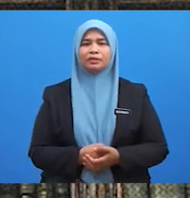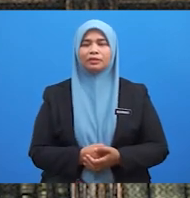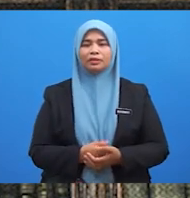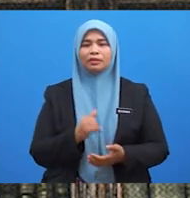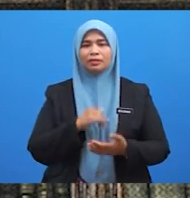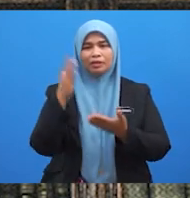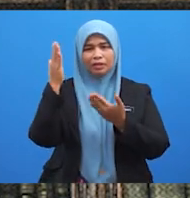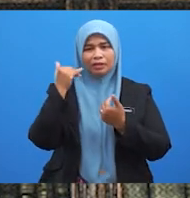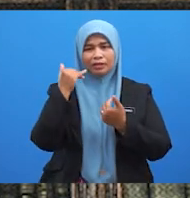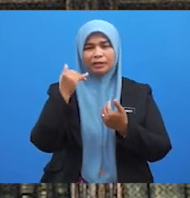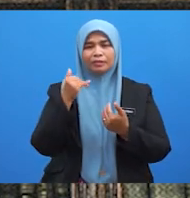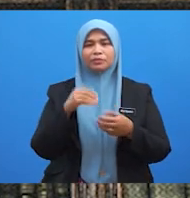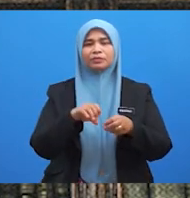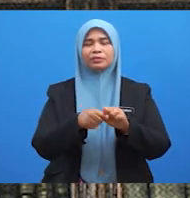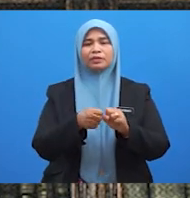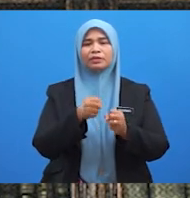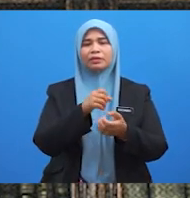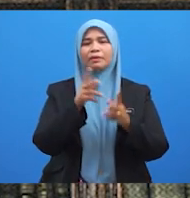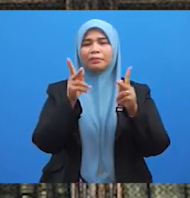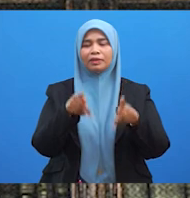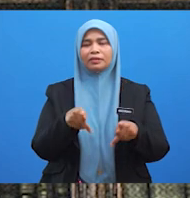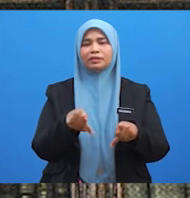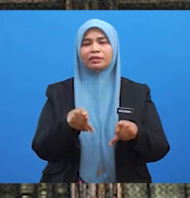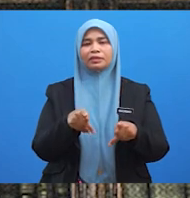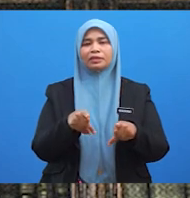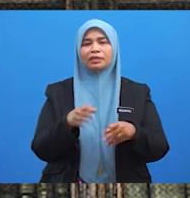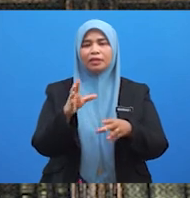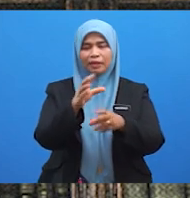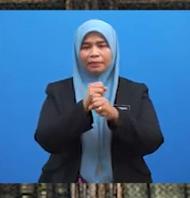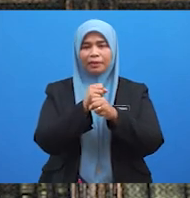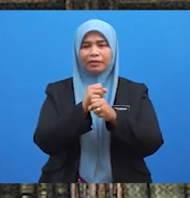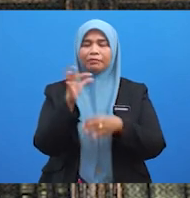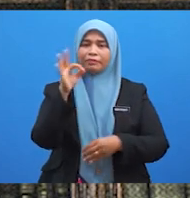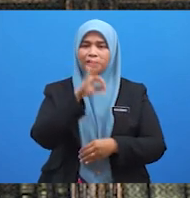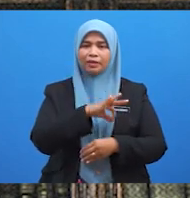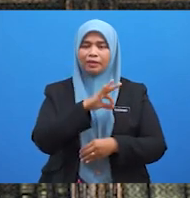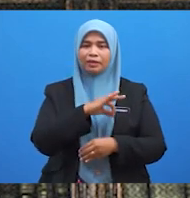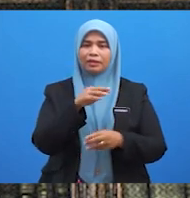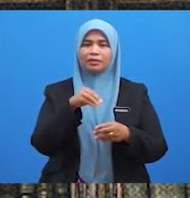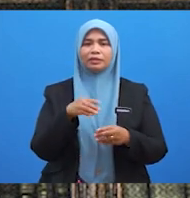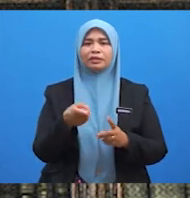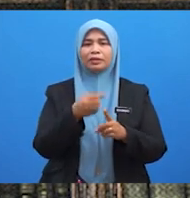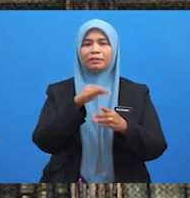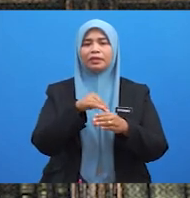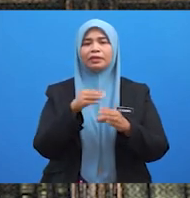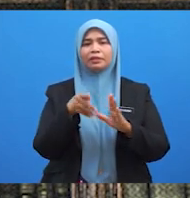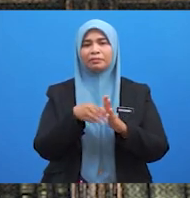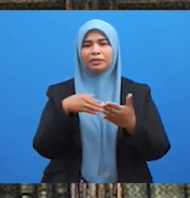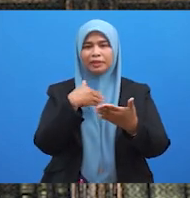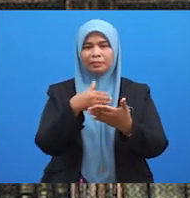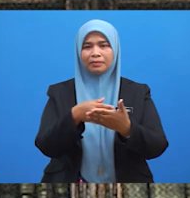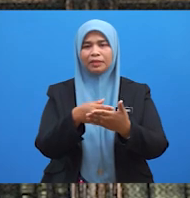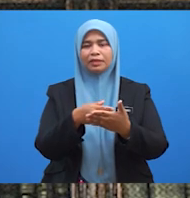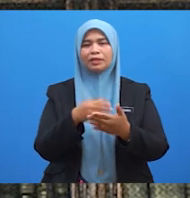Saya berharap agar pelajar sekalian mendapat manfaat daripada